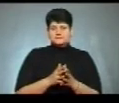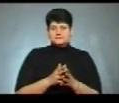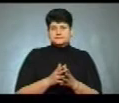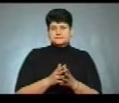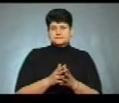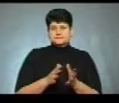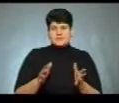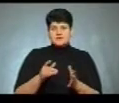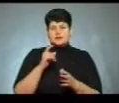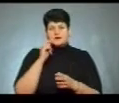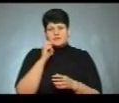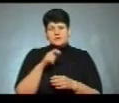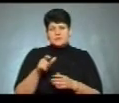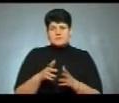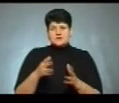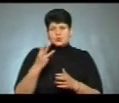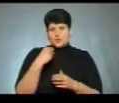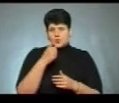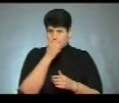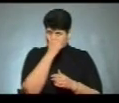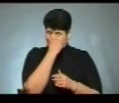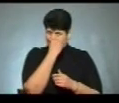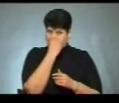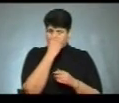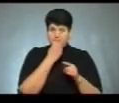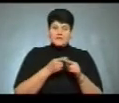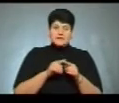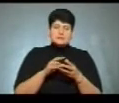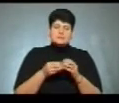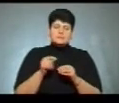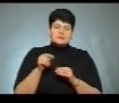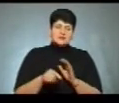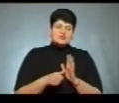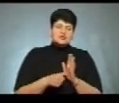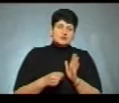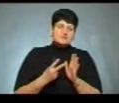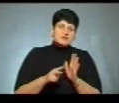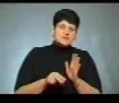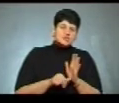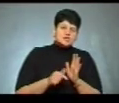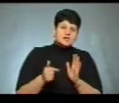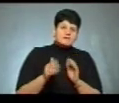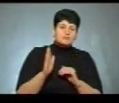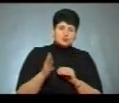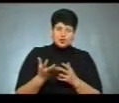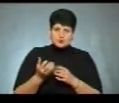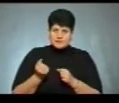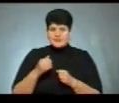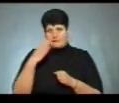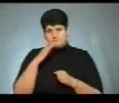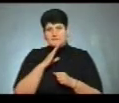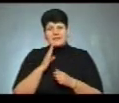віку дитини до більше 3 років. Оцю суму 1626 гривень будуть отримувати безпосередньо